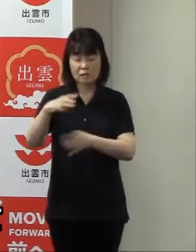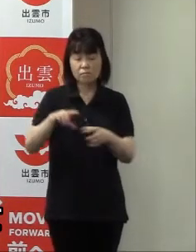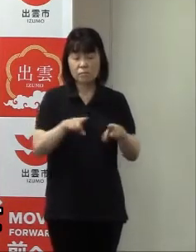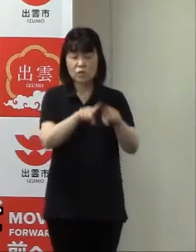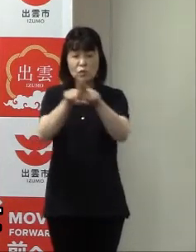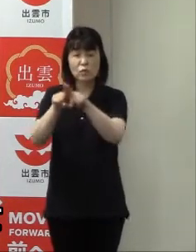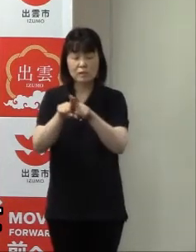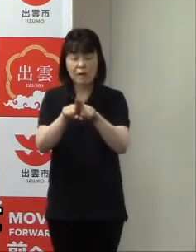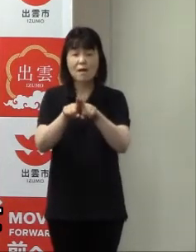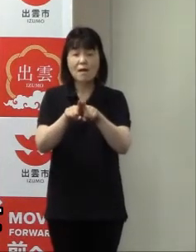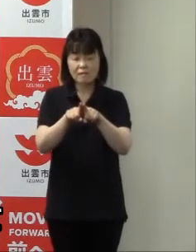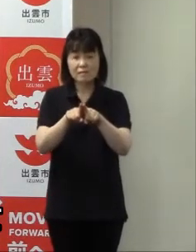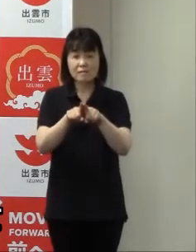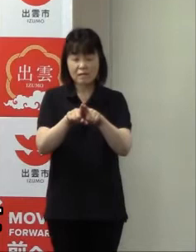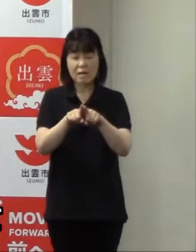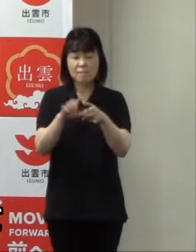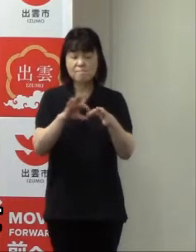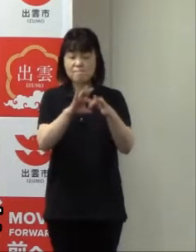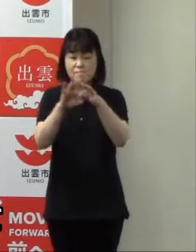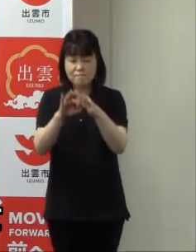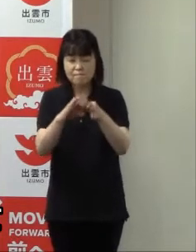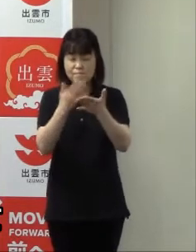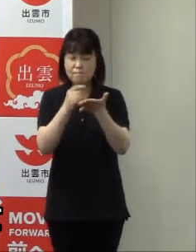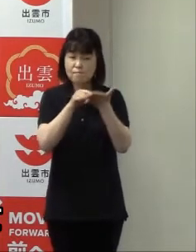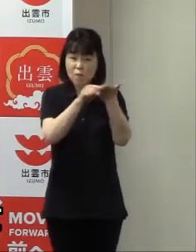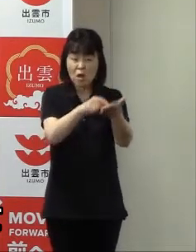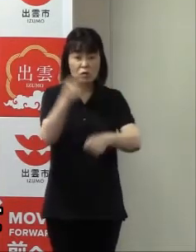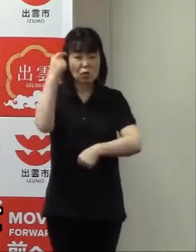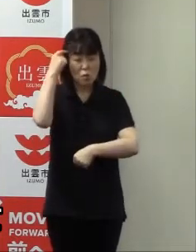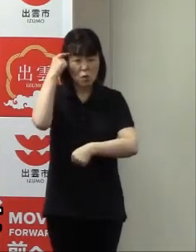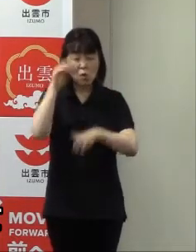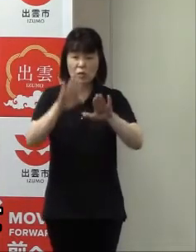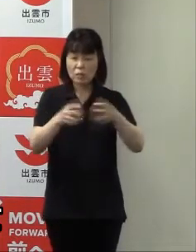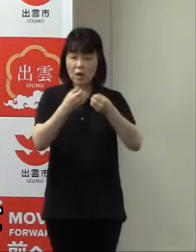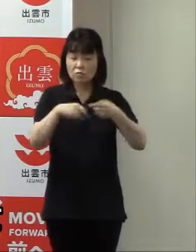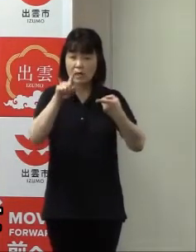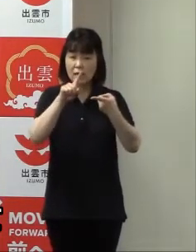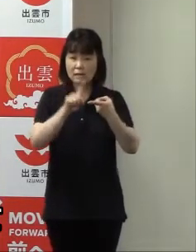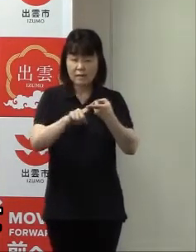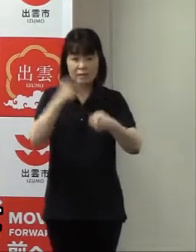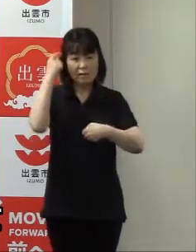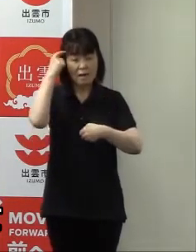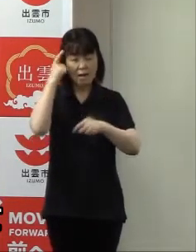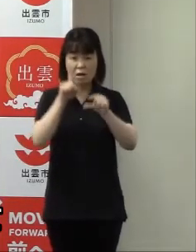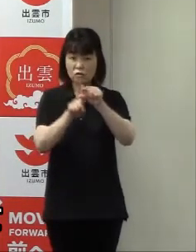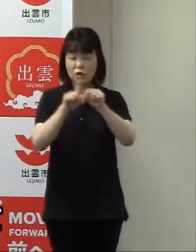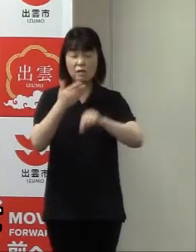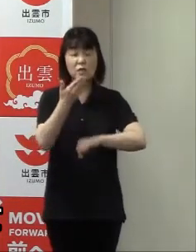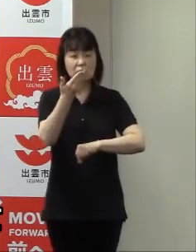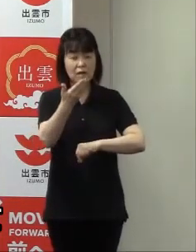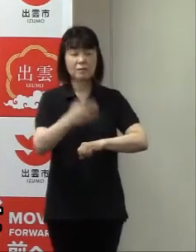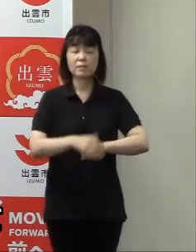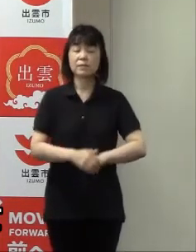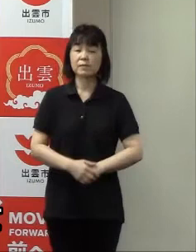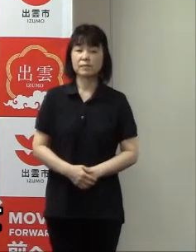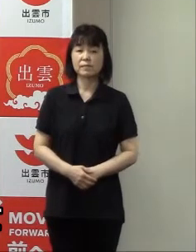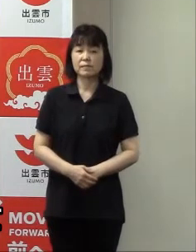ども、このあたり具体的にですね、何か今考えていらっしゃること、そういうのはありますでしょう